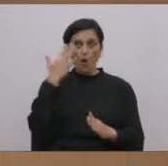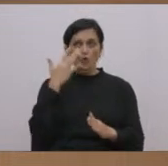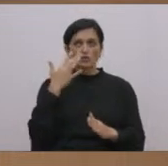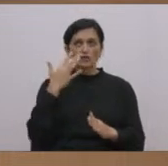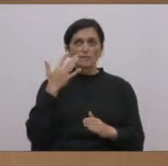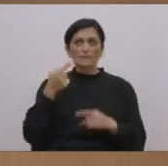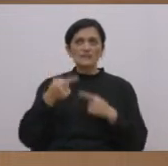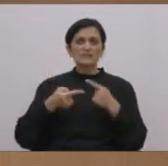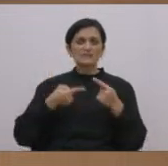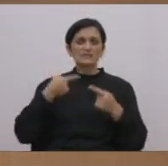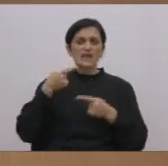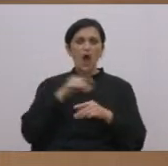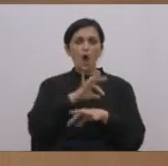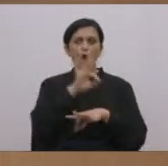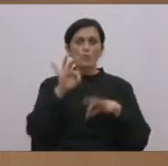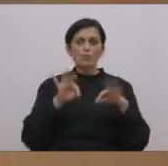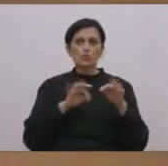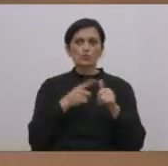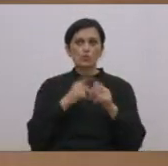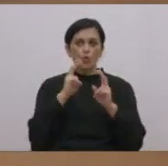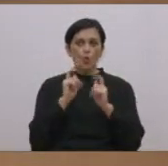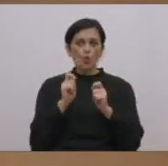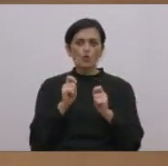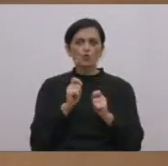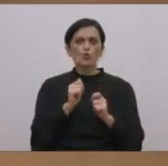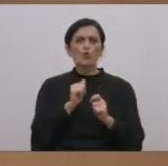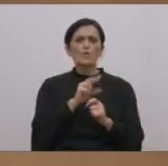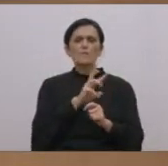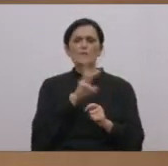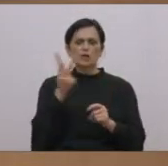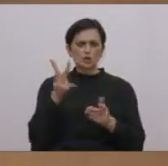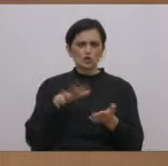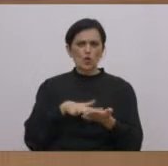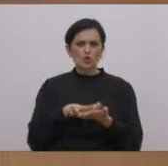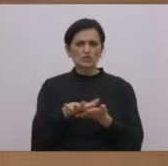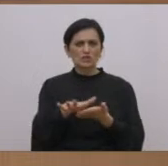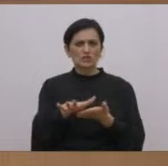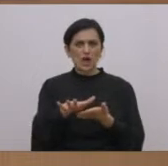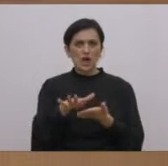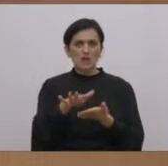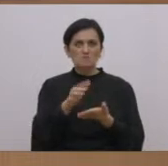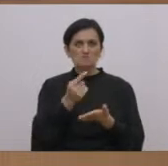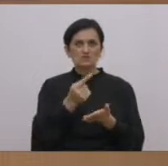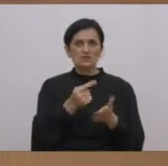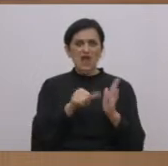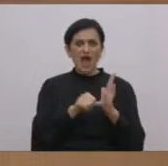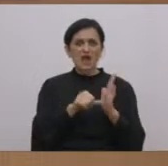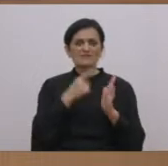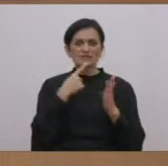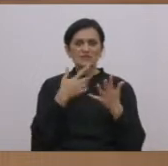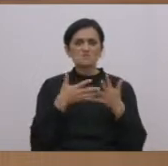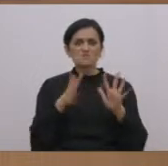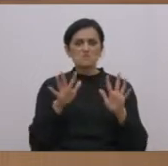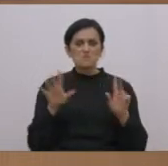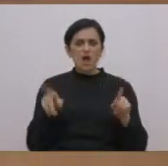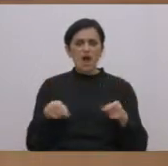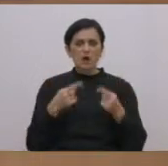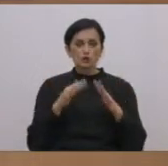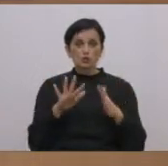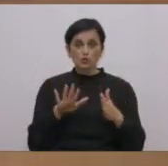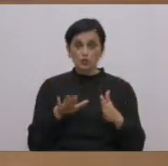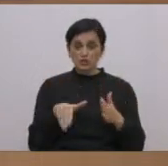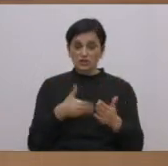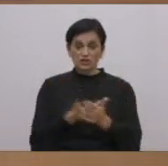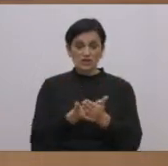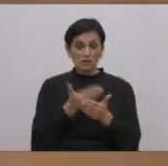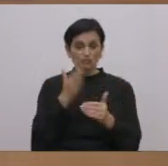საუკუნის პროექტი უწოდა და მრავალი მილიონი დაიხარჯა, სულ მცირე 6 წელზე მეტია ხორციელდება, დღემდე